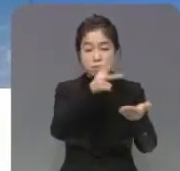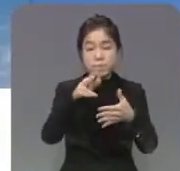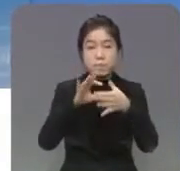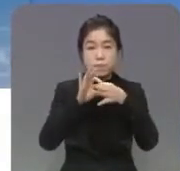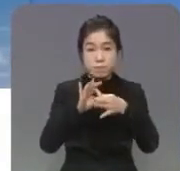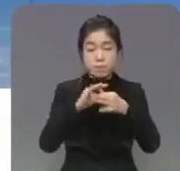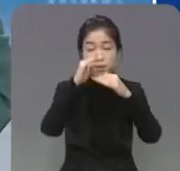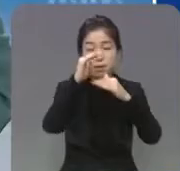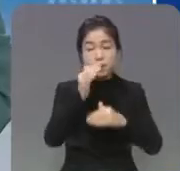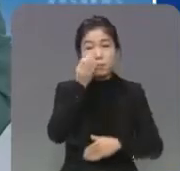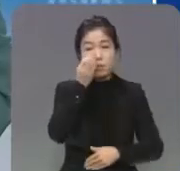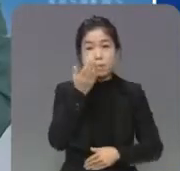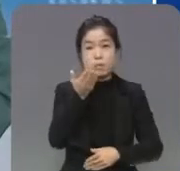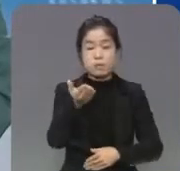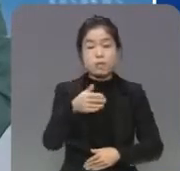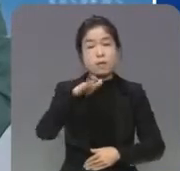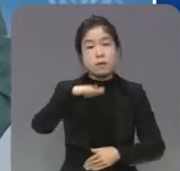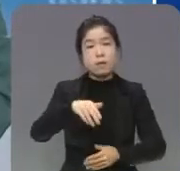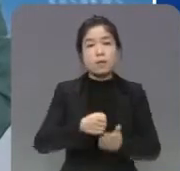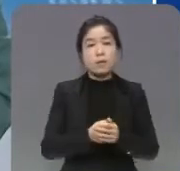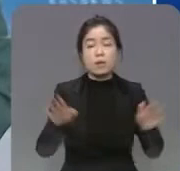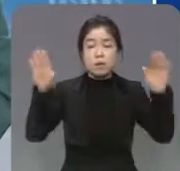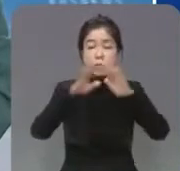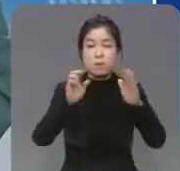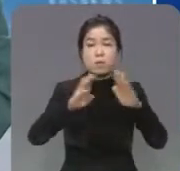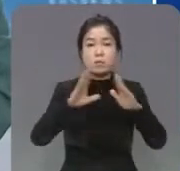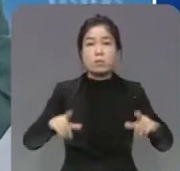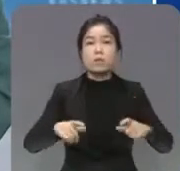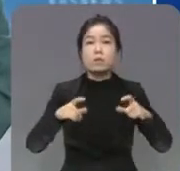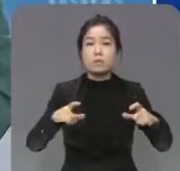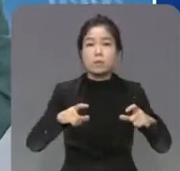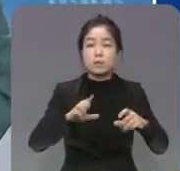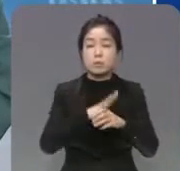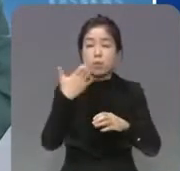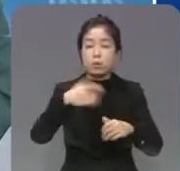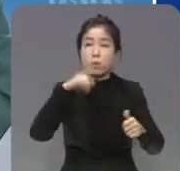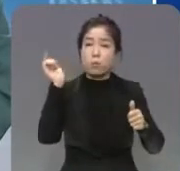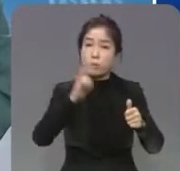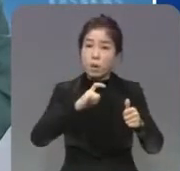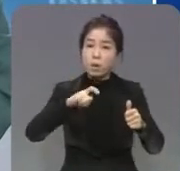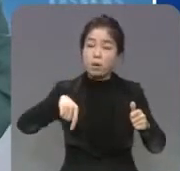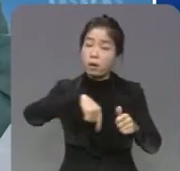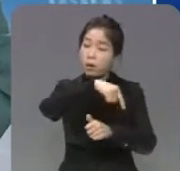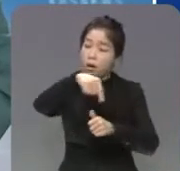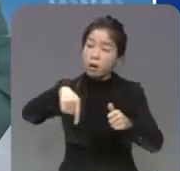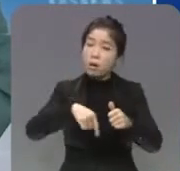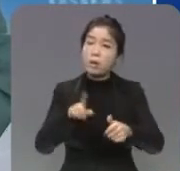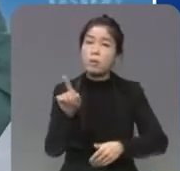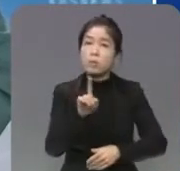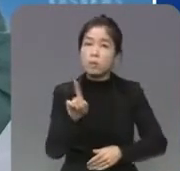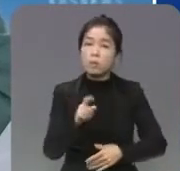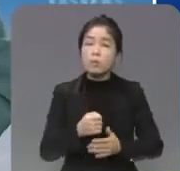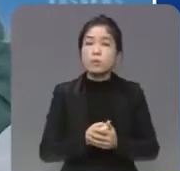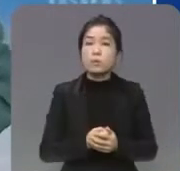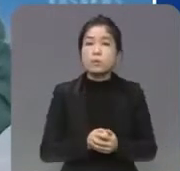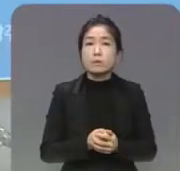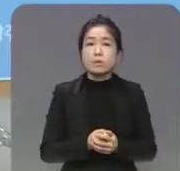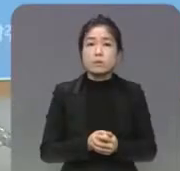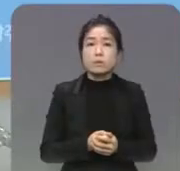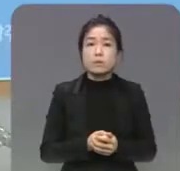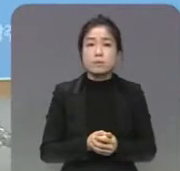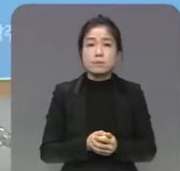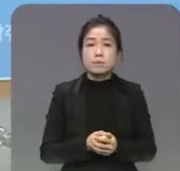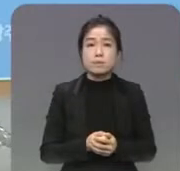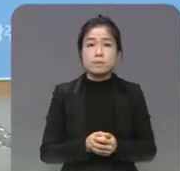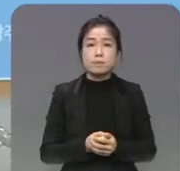내용 들어보겠습니다. 손지수 기자, 밤사이 광주와 전남 지역 코로나19 확진자 발생 상황부터 전해주시죠.